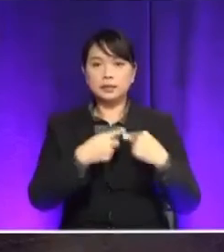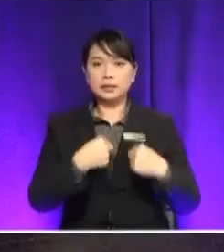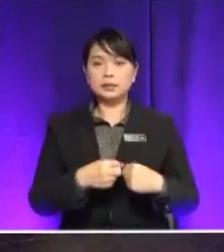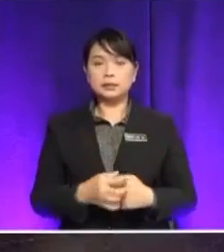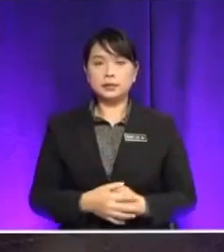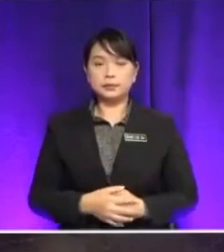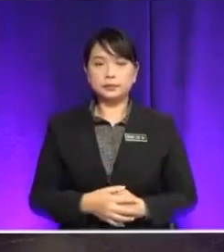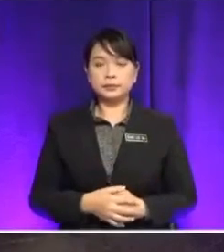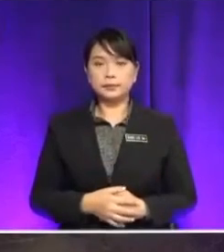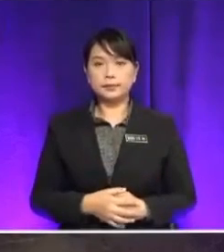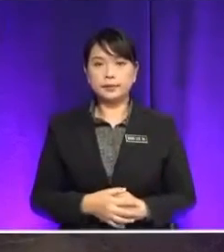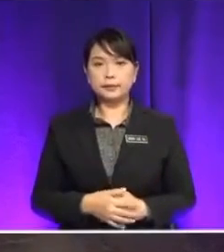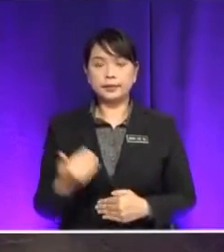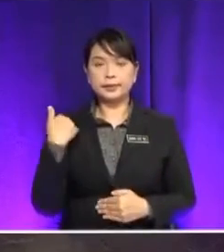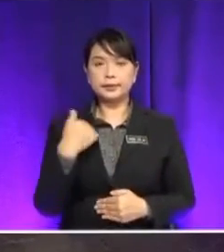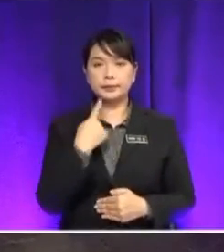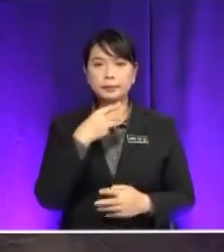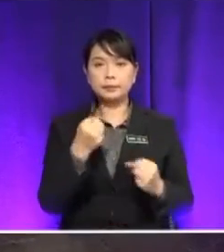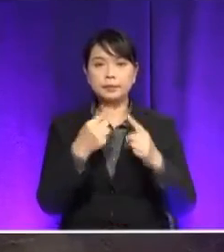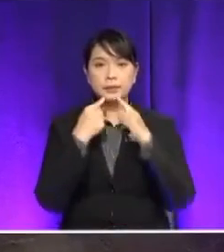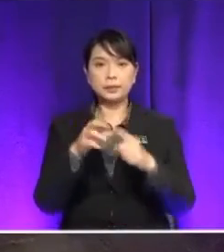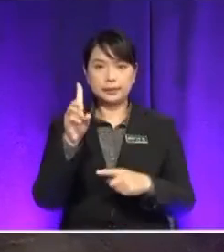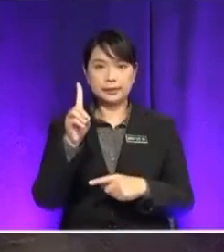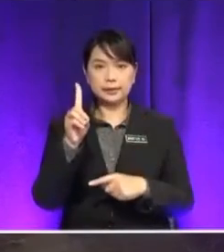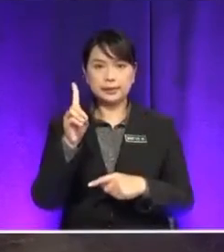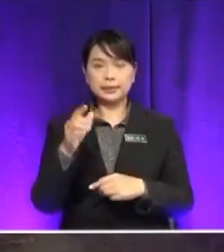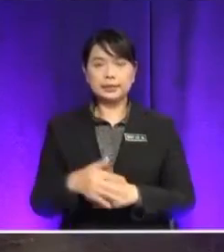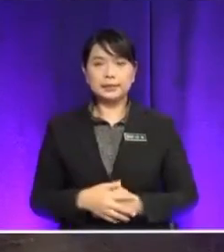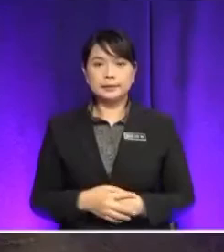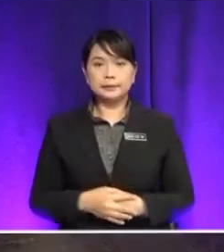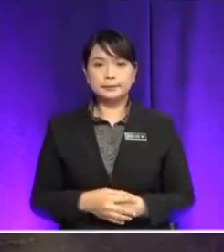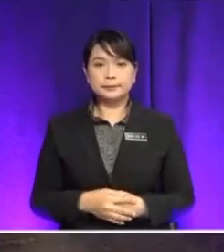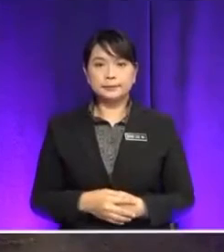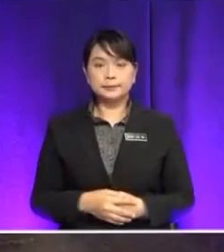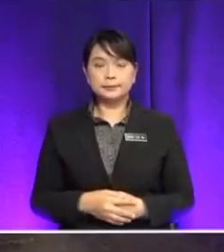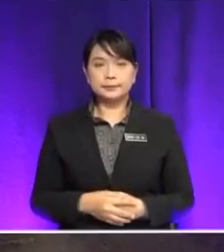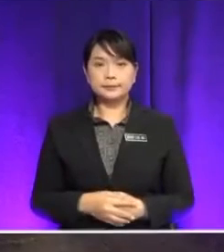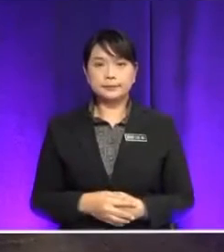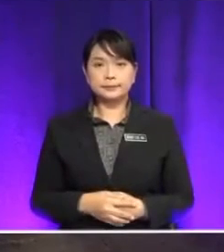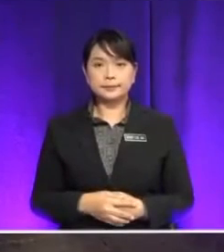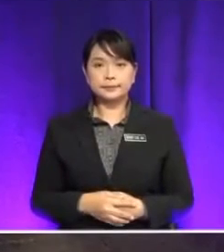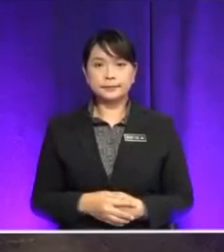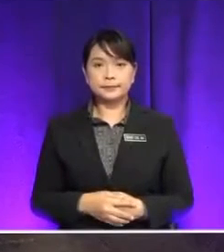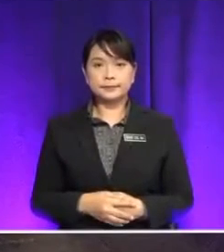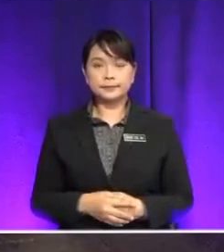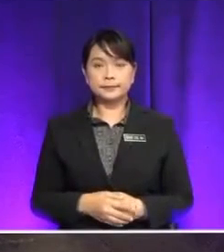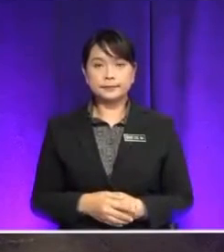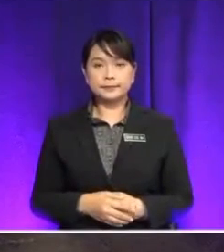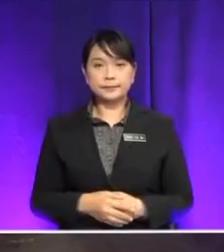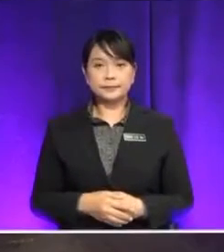di G Ade enak jawab di Hai siapa anak njawab ah siapa Boleh